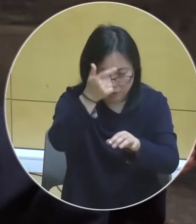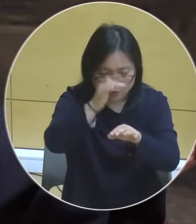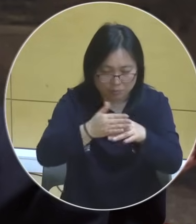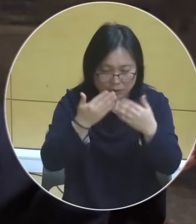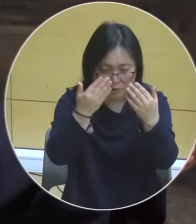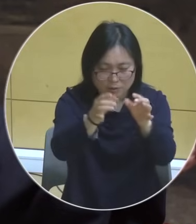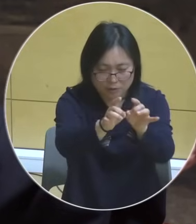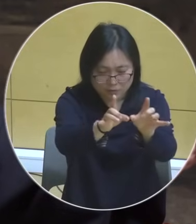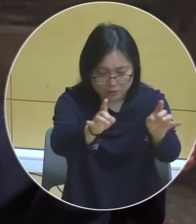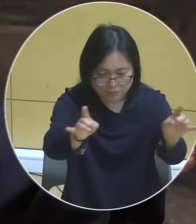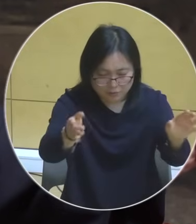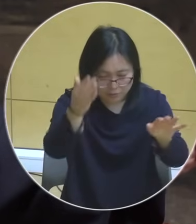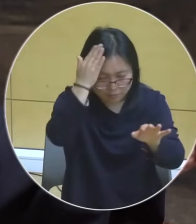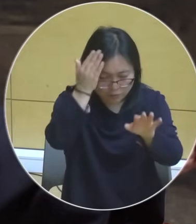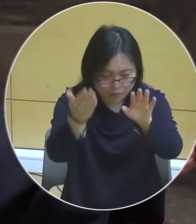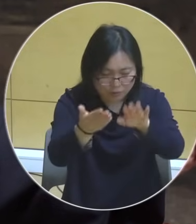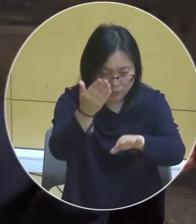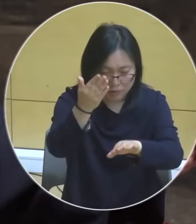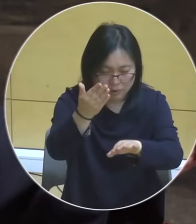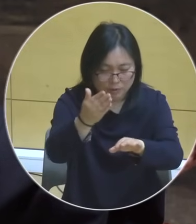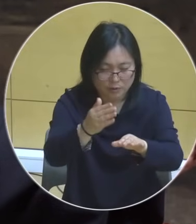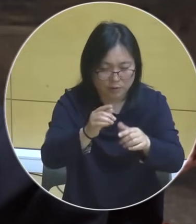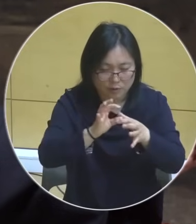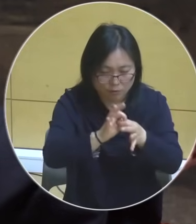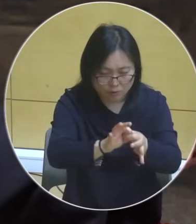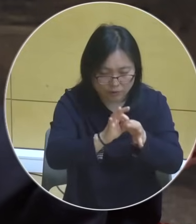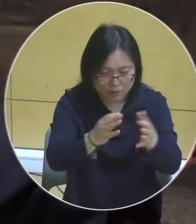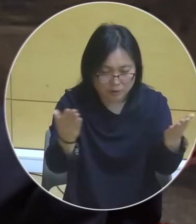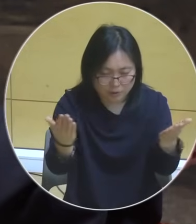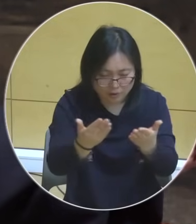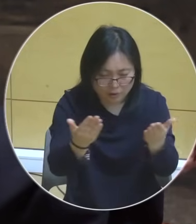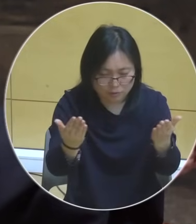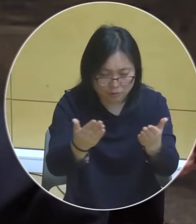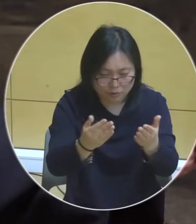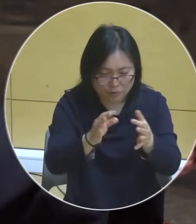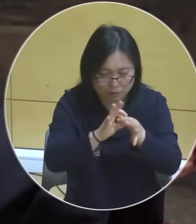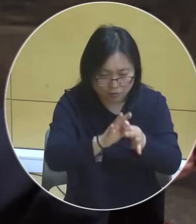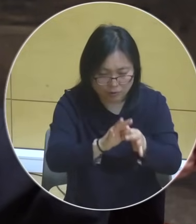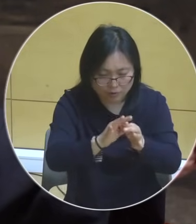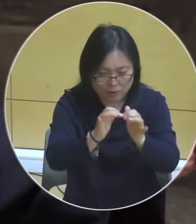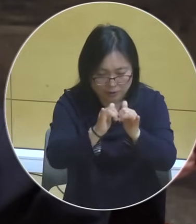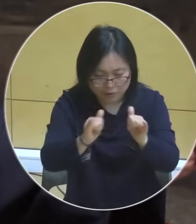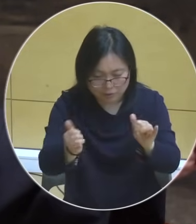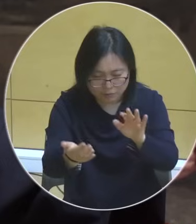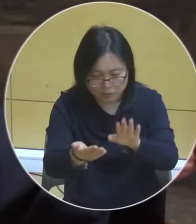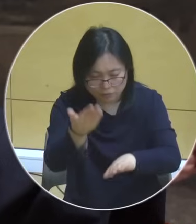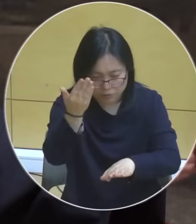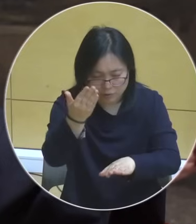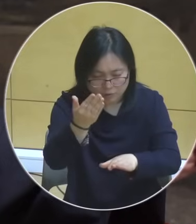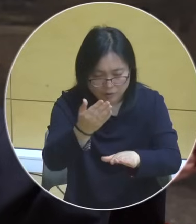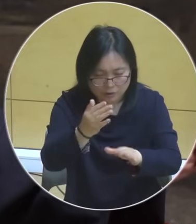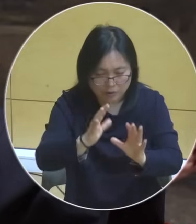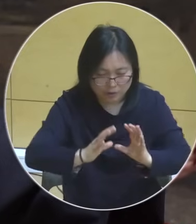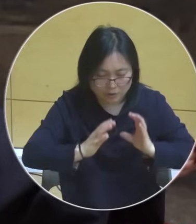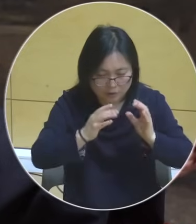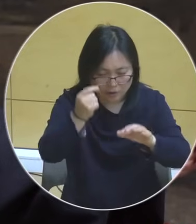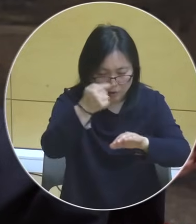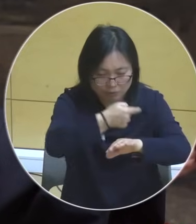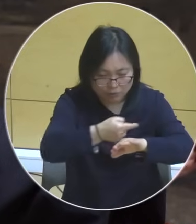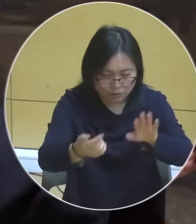분들 머리머리 위에, 그리고 이분들과 관계된 일들과 관계된 사람들 위에, 이 나라와